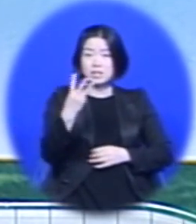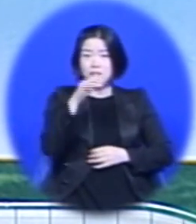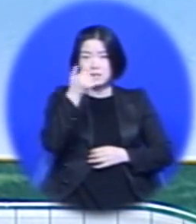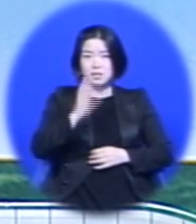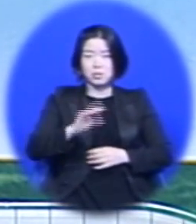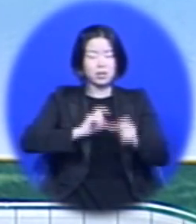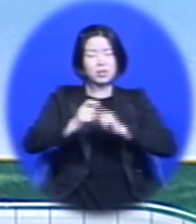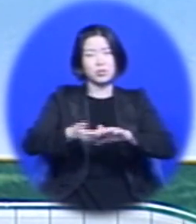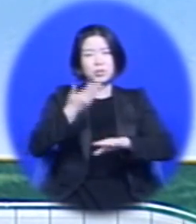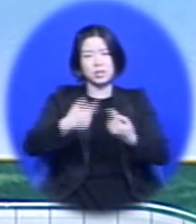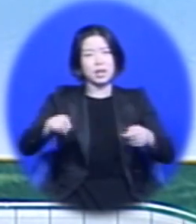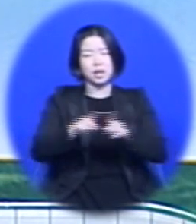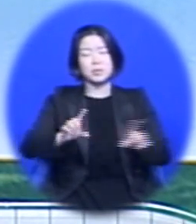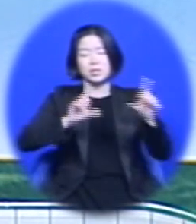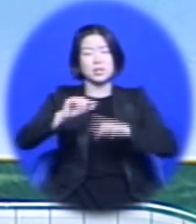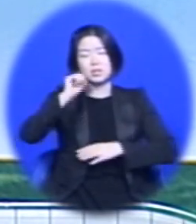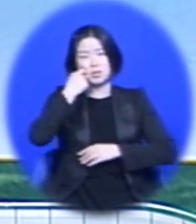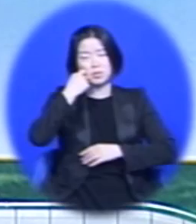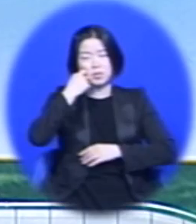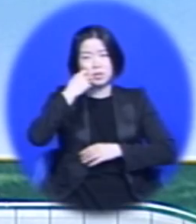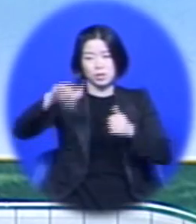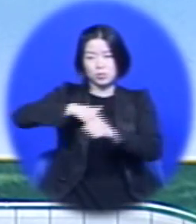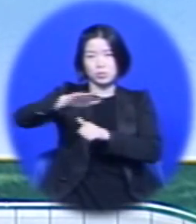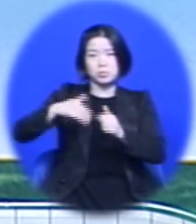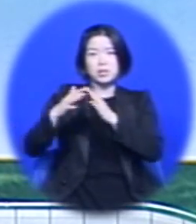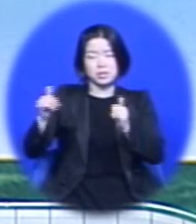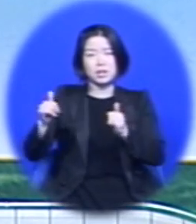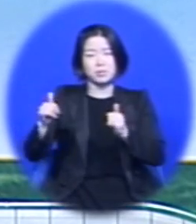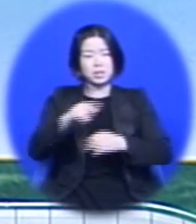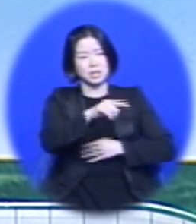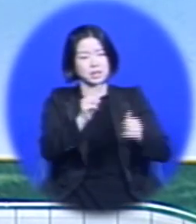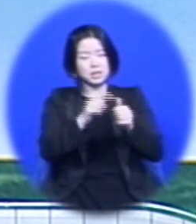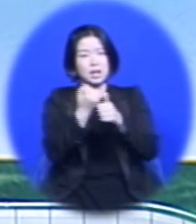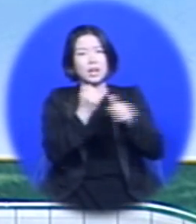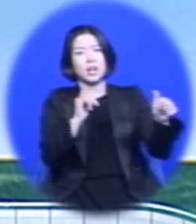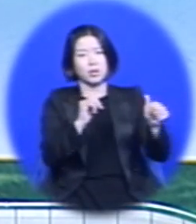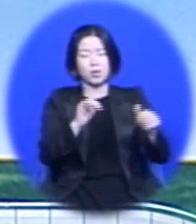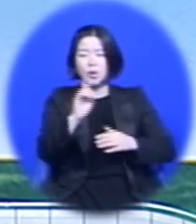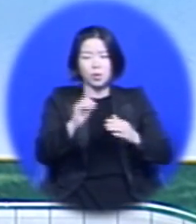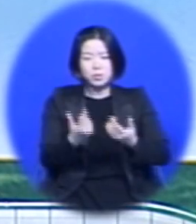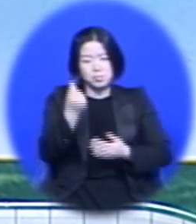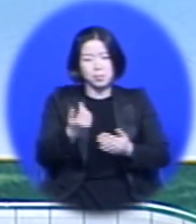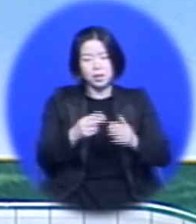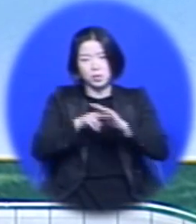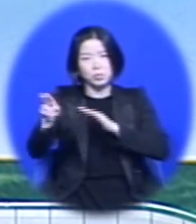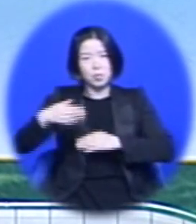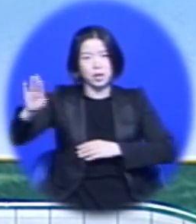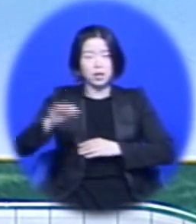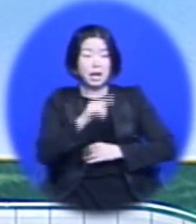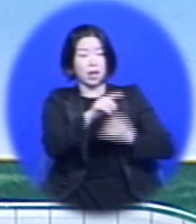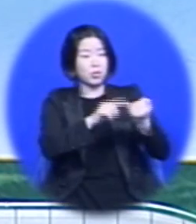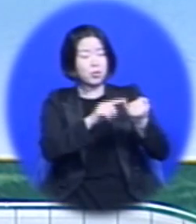없어요. 근데 주변에 있는 사람들이 빨리 그 남편 떠나라, 빨리 어디 도망가라, 그래야